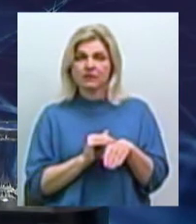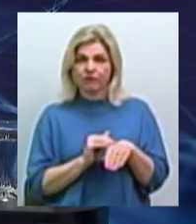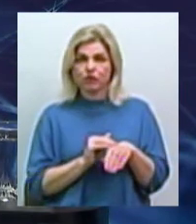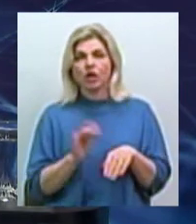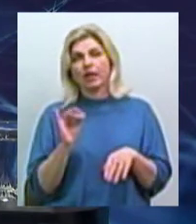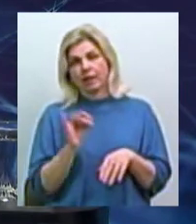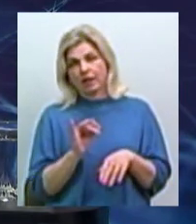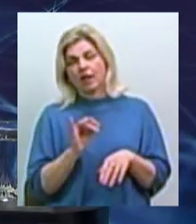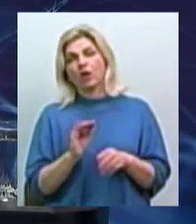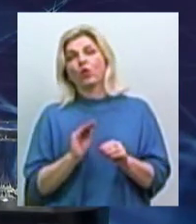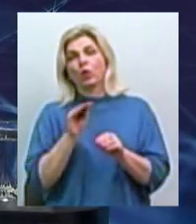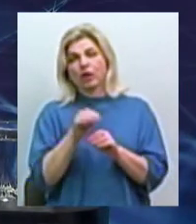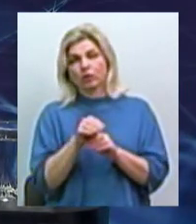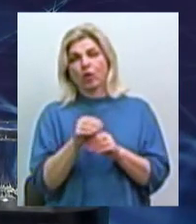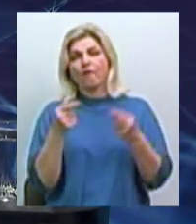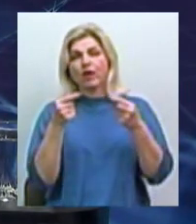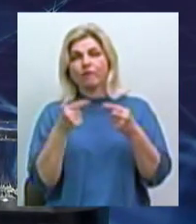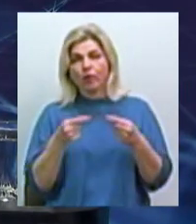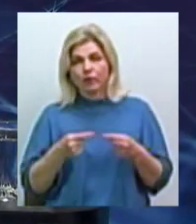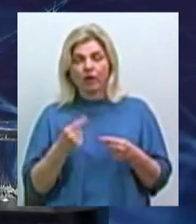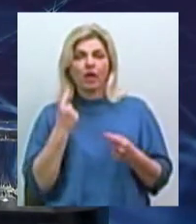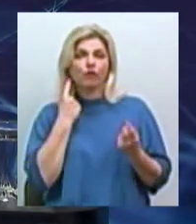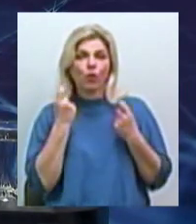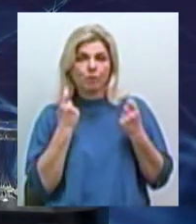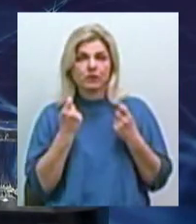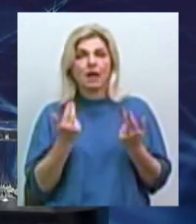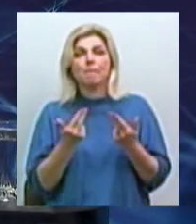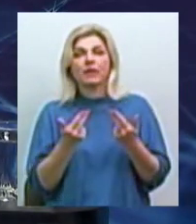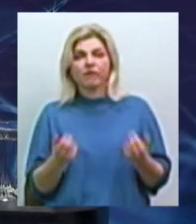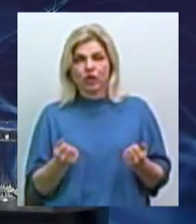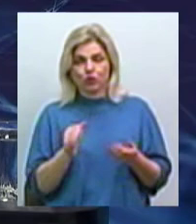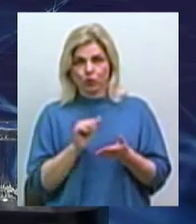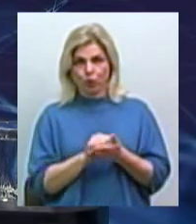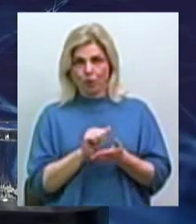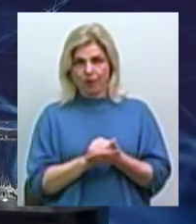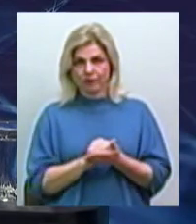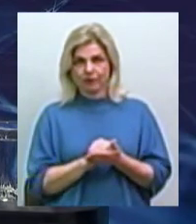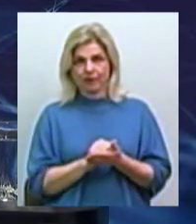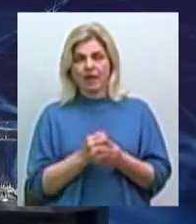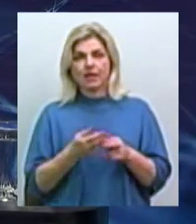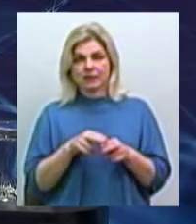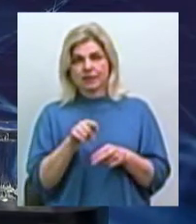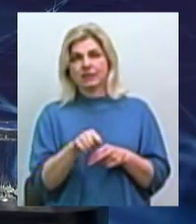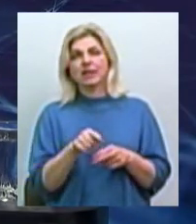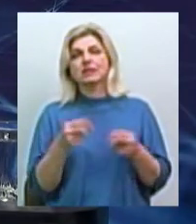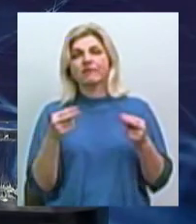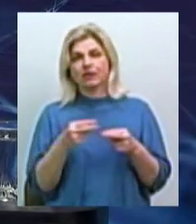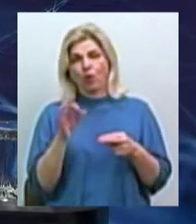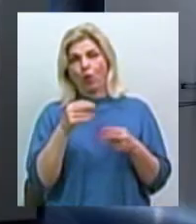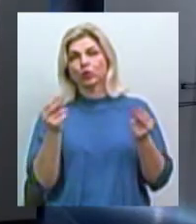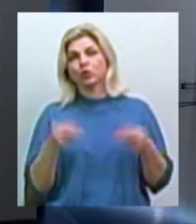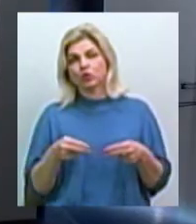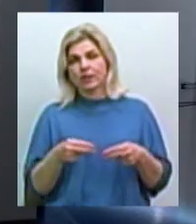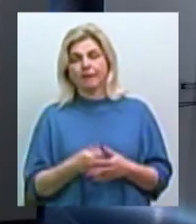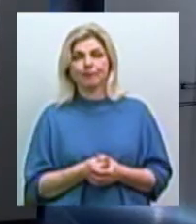і додаємо відповідну інформацію, підтверджуючу документом. Це є свідоцтво про одруження. А якщо громадянин